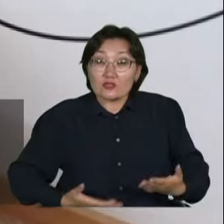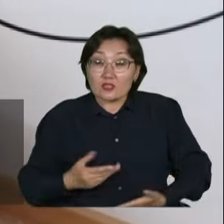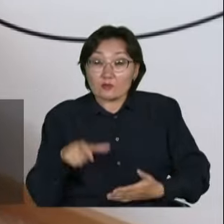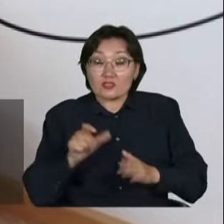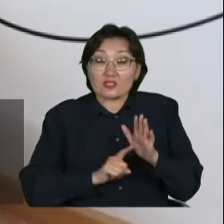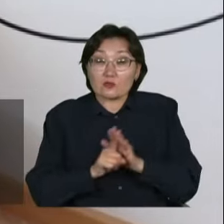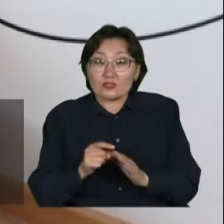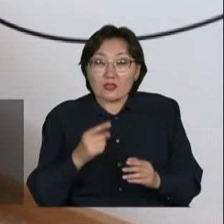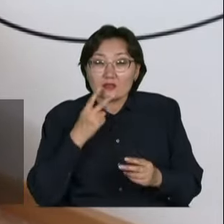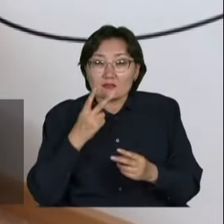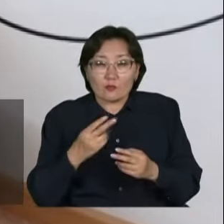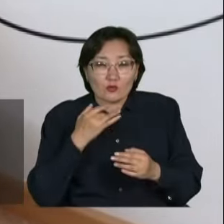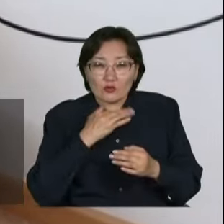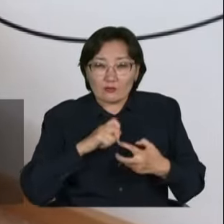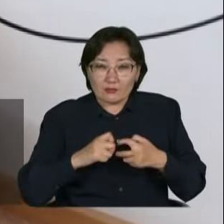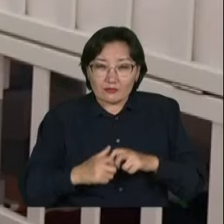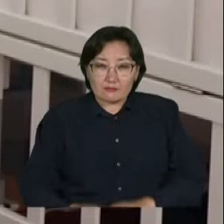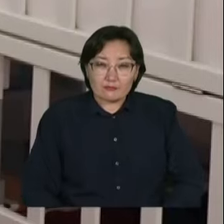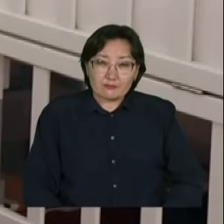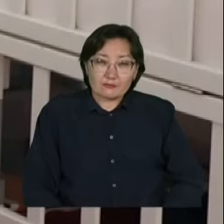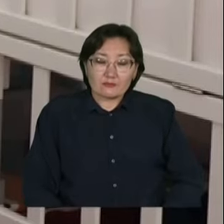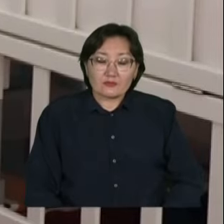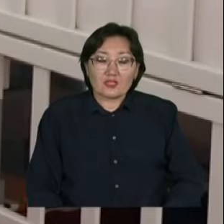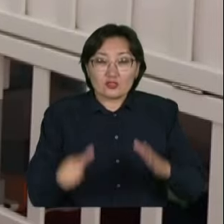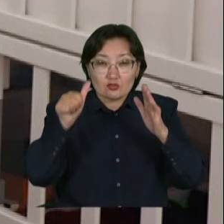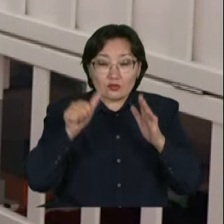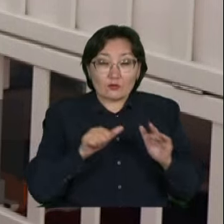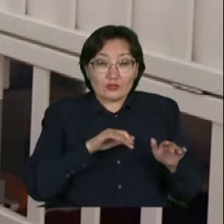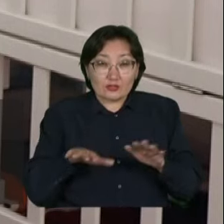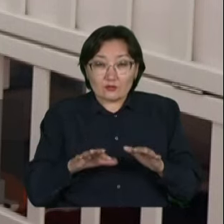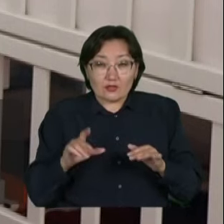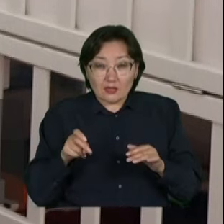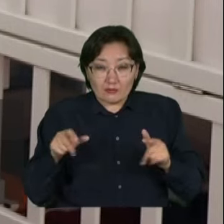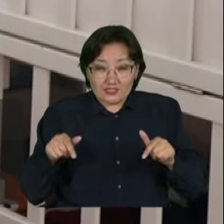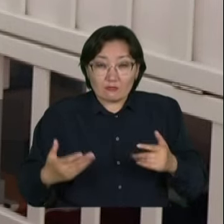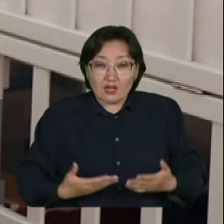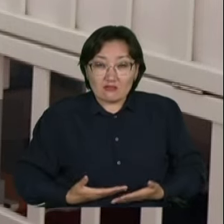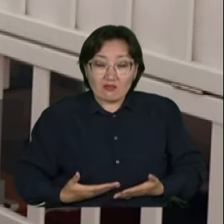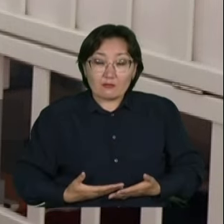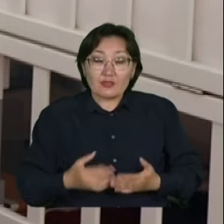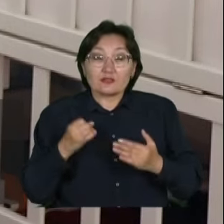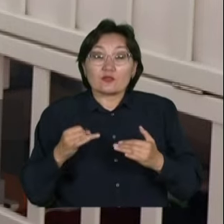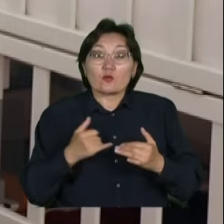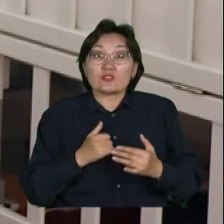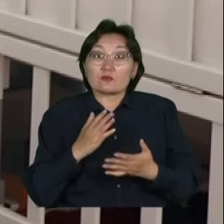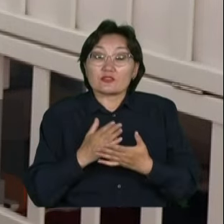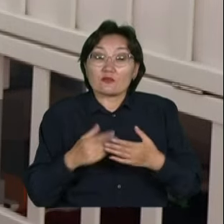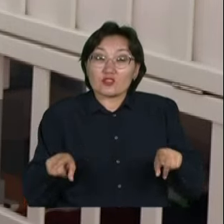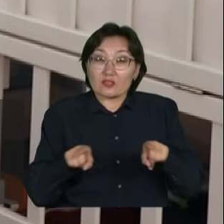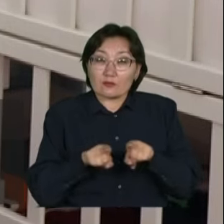начала замечать множество недочетов. Полгода еще не прошло, как мы здесь проживаем, и у нас уже вот